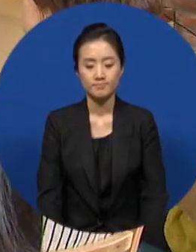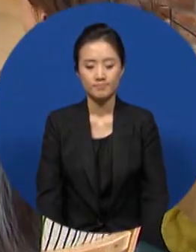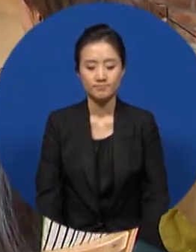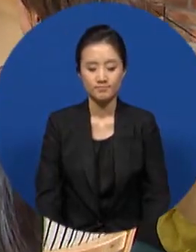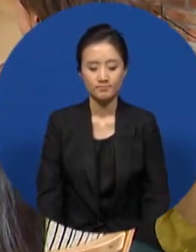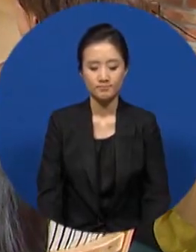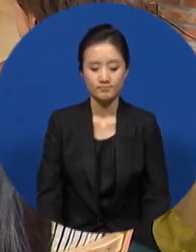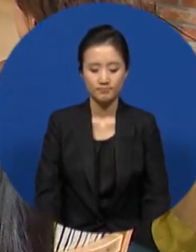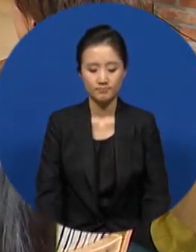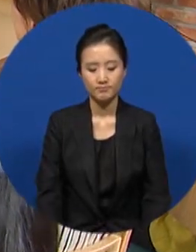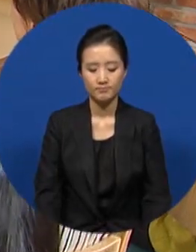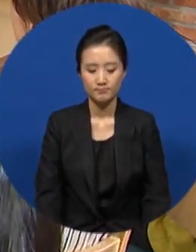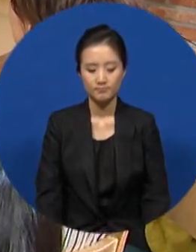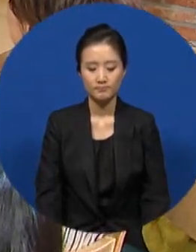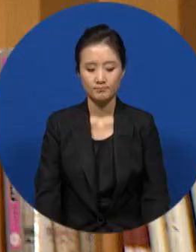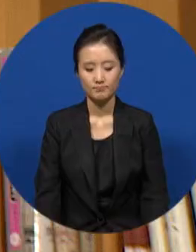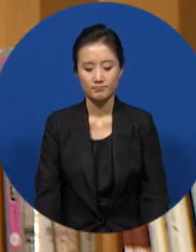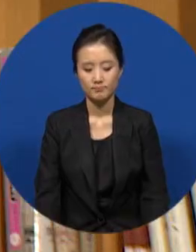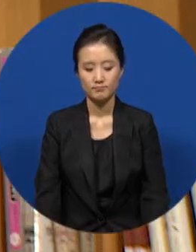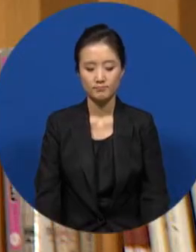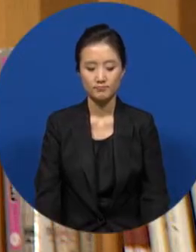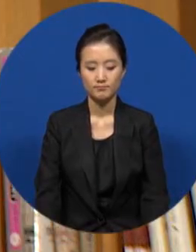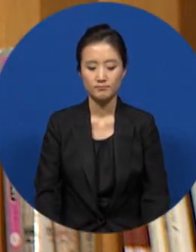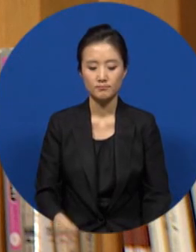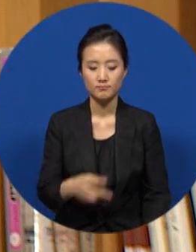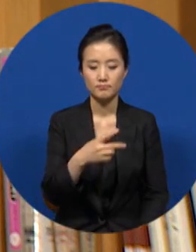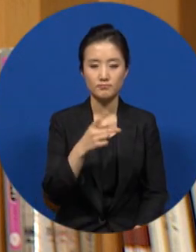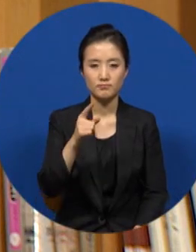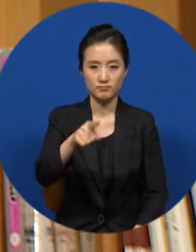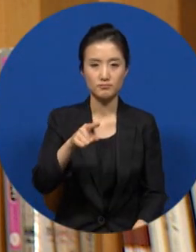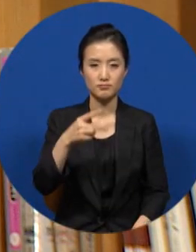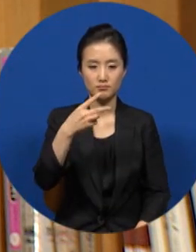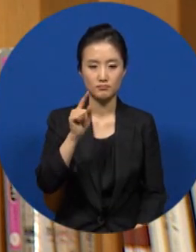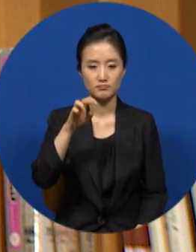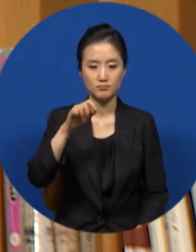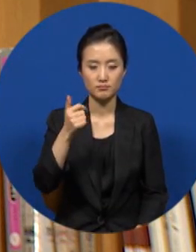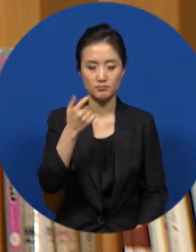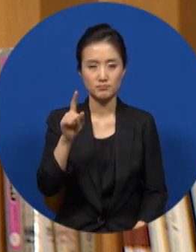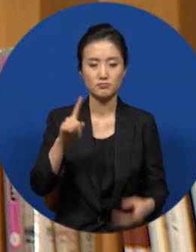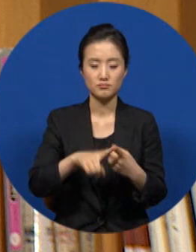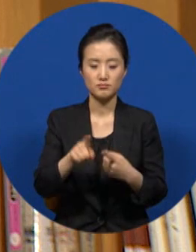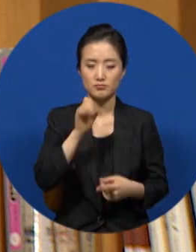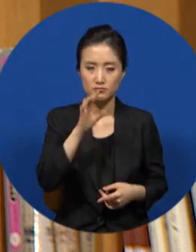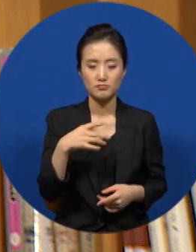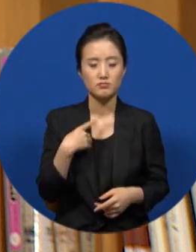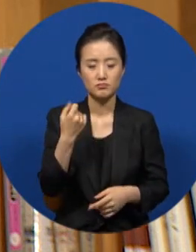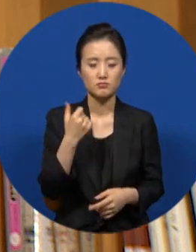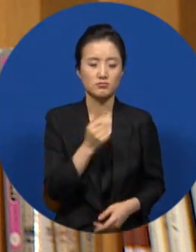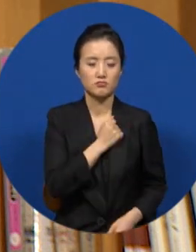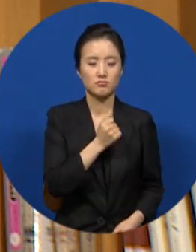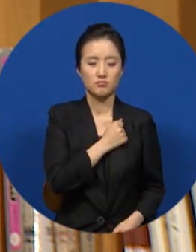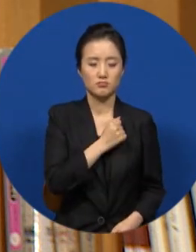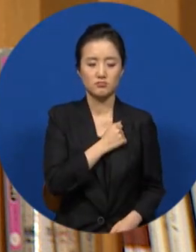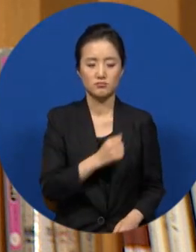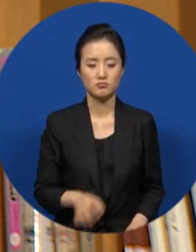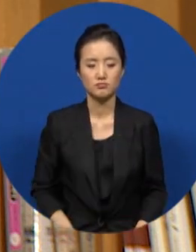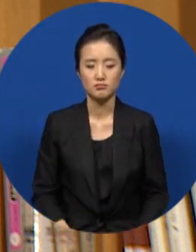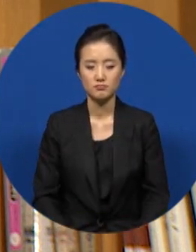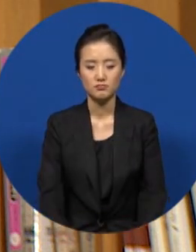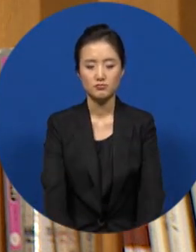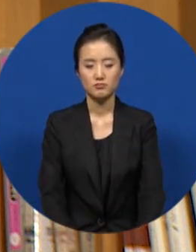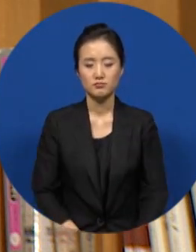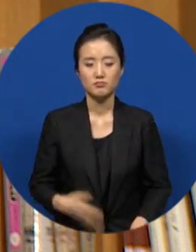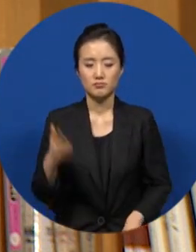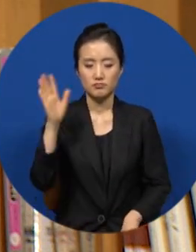우리가 뒷담화하지 않습니까? 누구를 욕하지 않습니까? 욕을 하면 찜찜합니다. 사실은 욕하고 나도 찜찜해. 그 사람이 없어도. 그런데 그